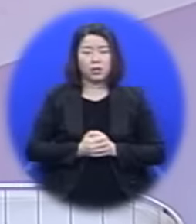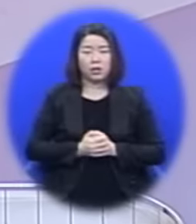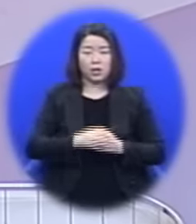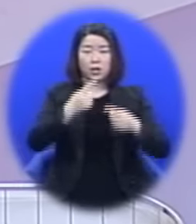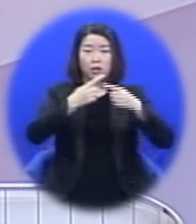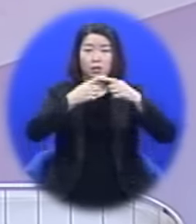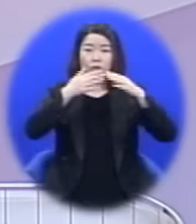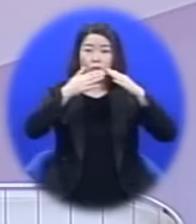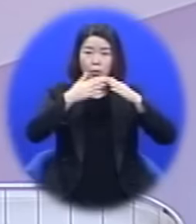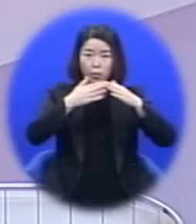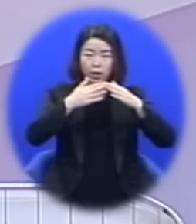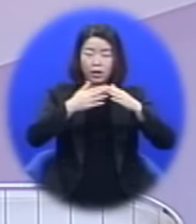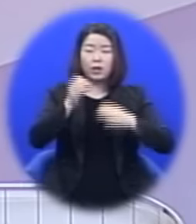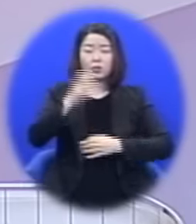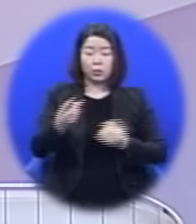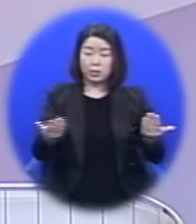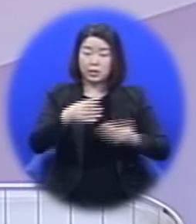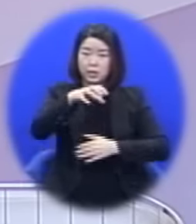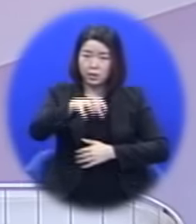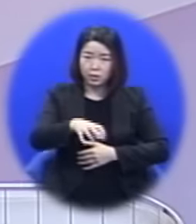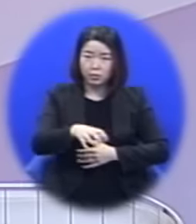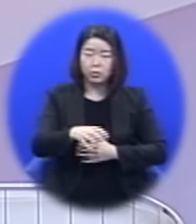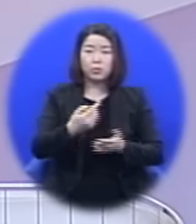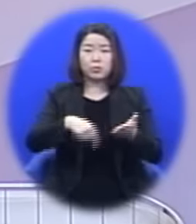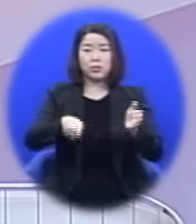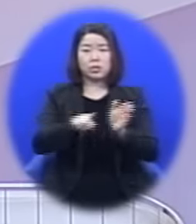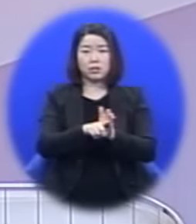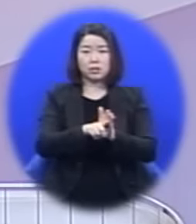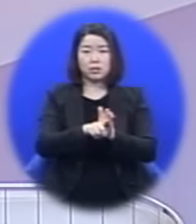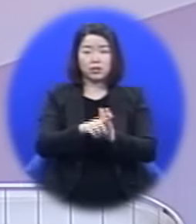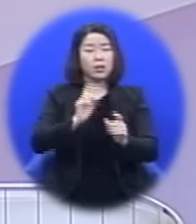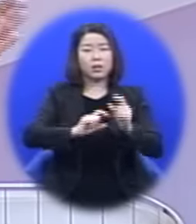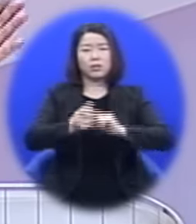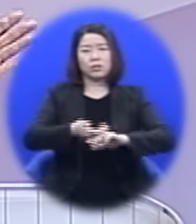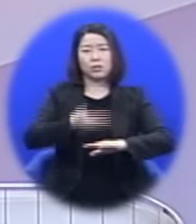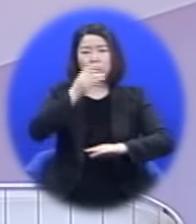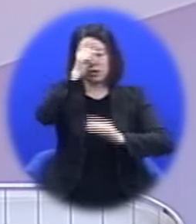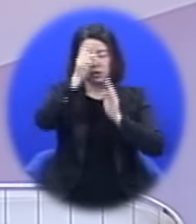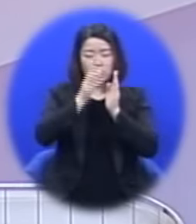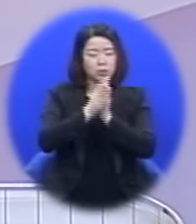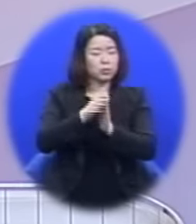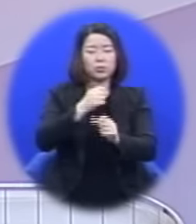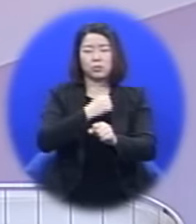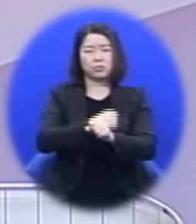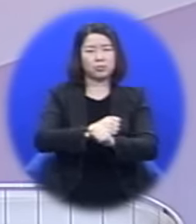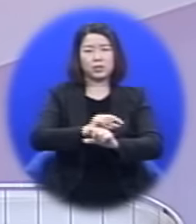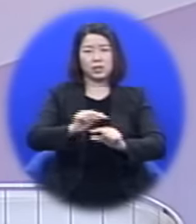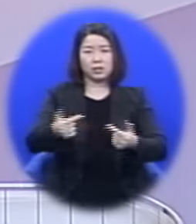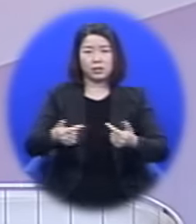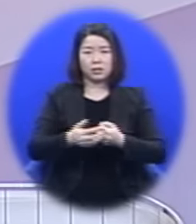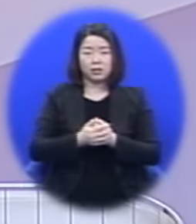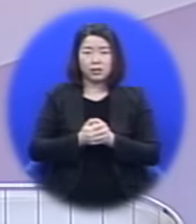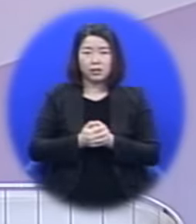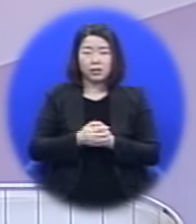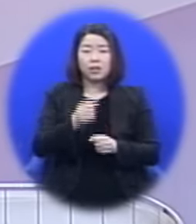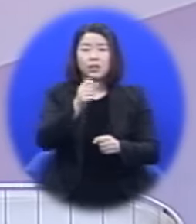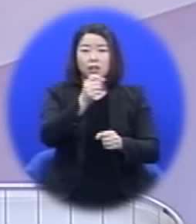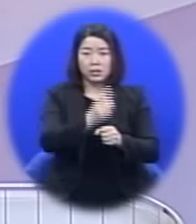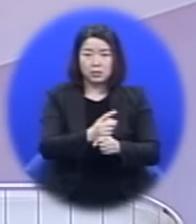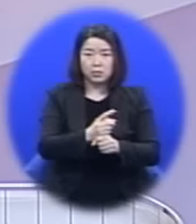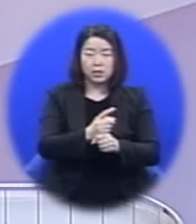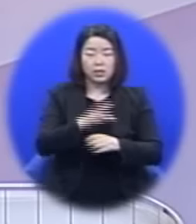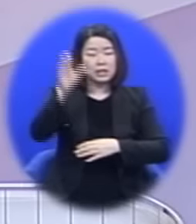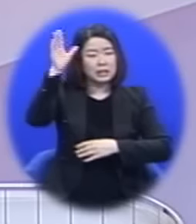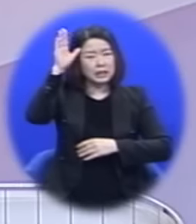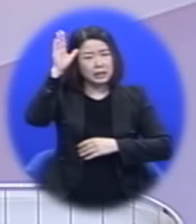교회를 위해서요, 직장을 위해서 더 이상 기도가 없어요. 이미